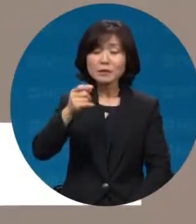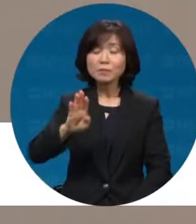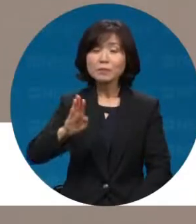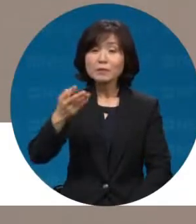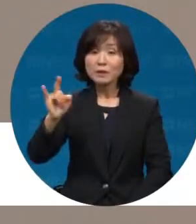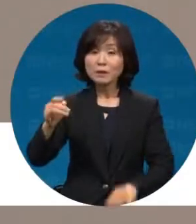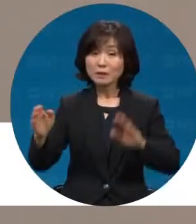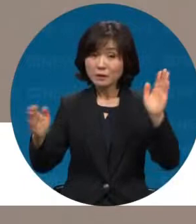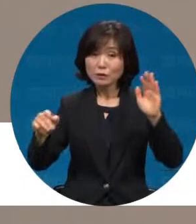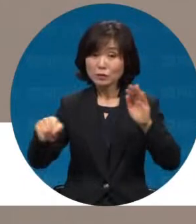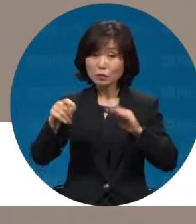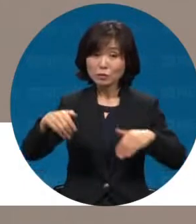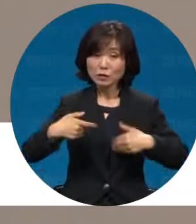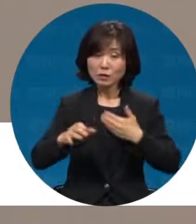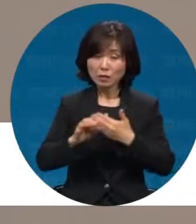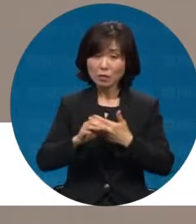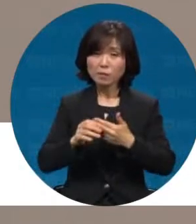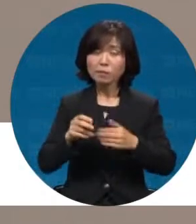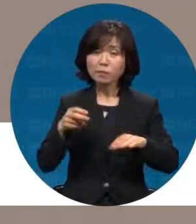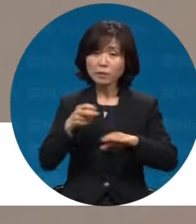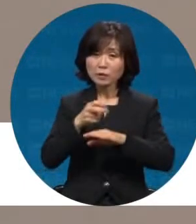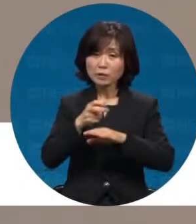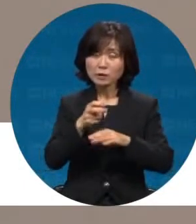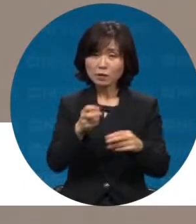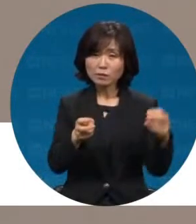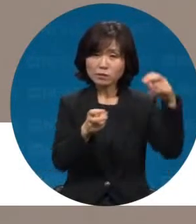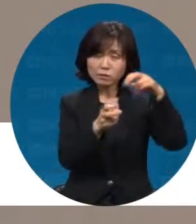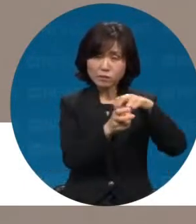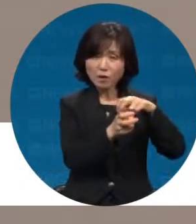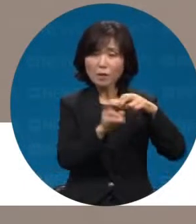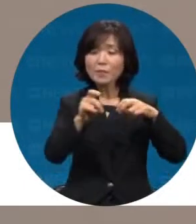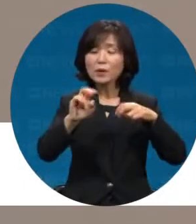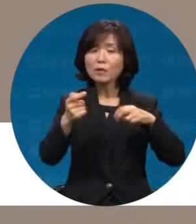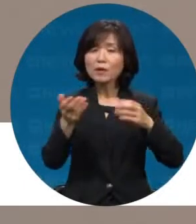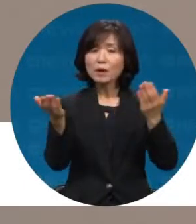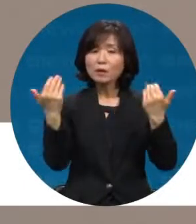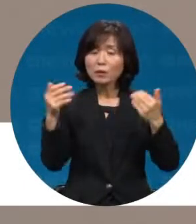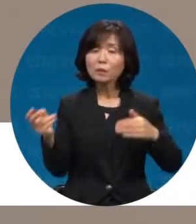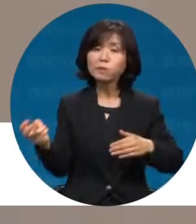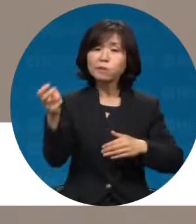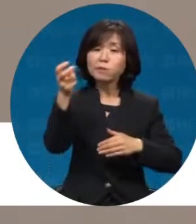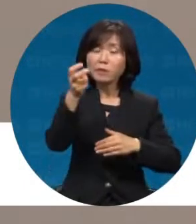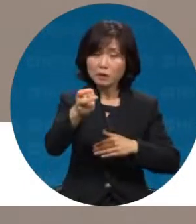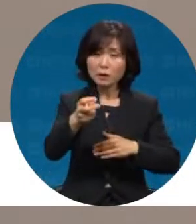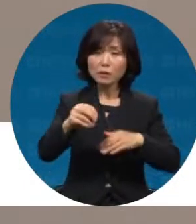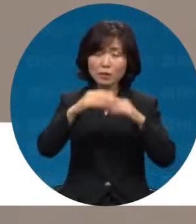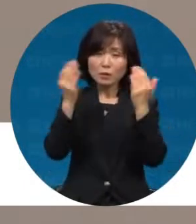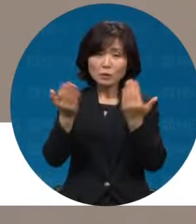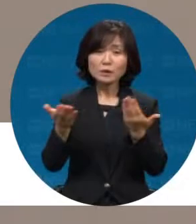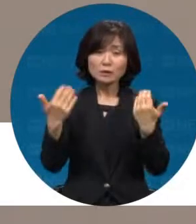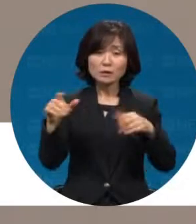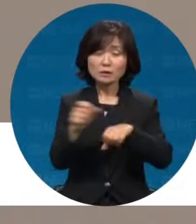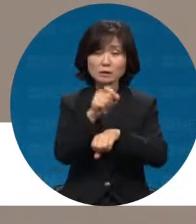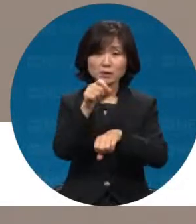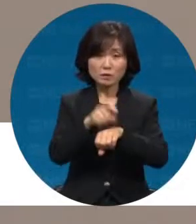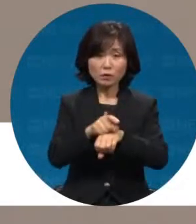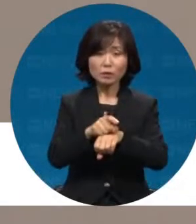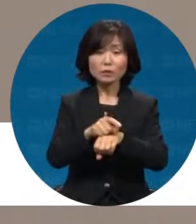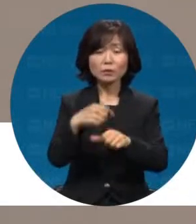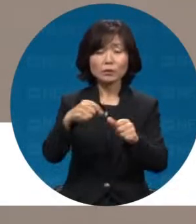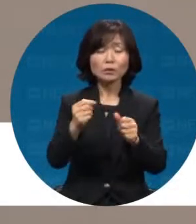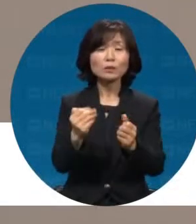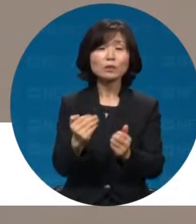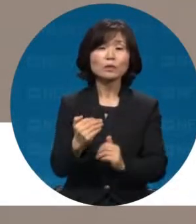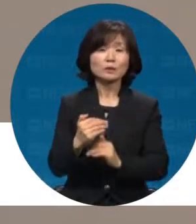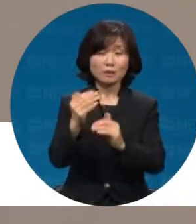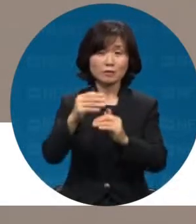필요하다면 통학버스 이용 해서 몇 내일 학교 를 가도록 함으로써 모든 학교 의 특성화된 교육과정 을 선택해서 갈 수